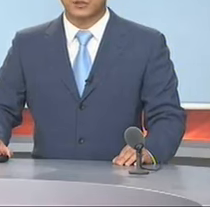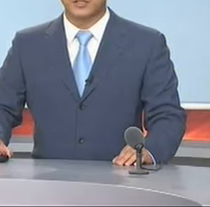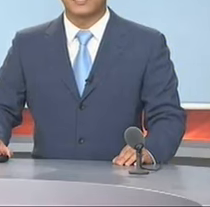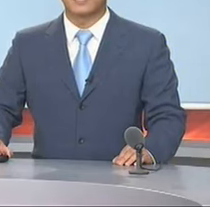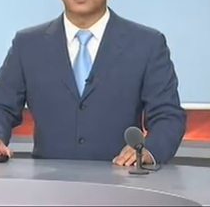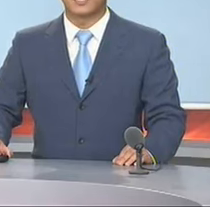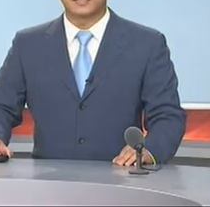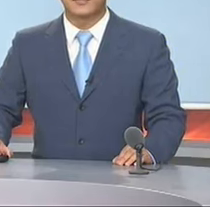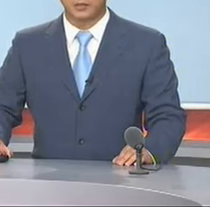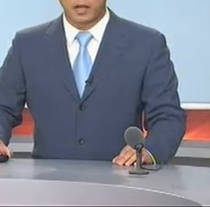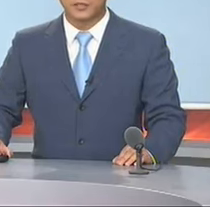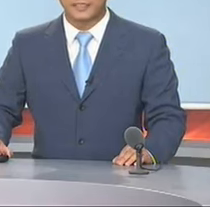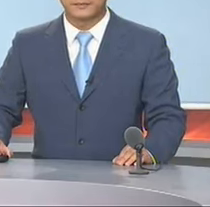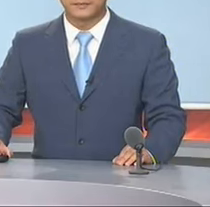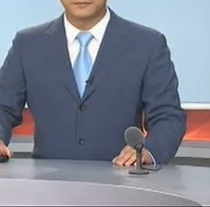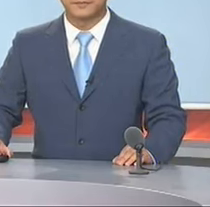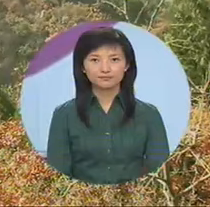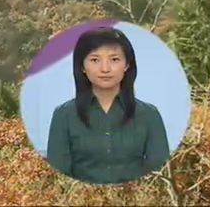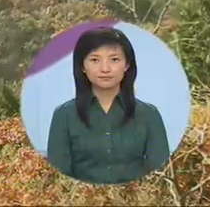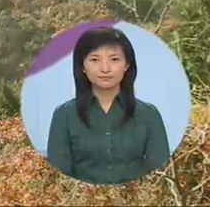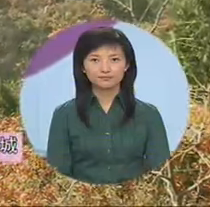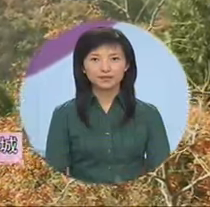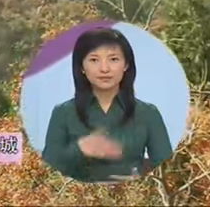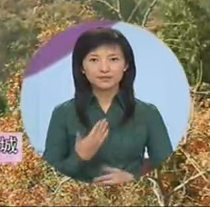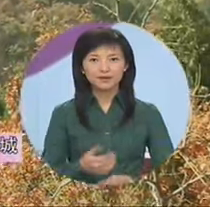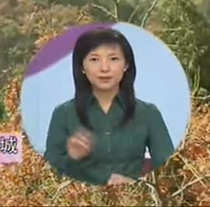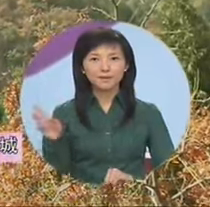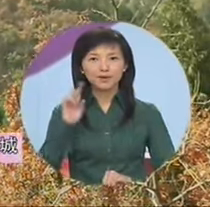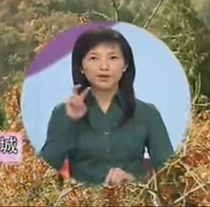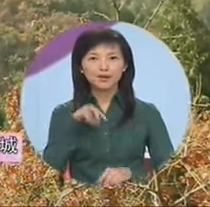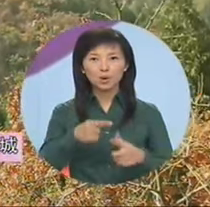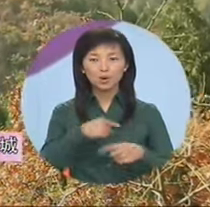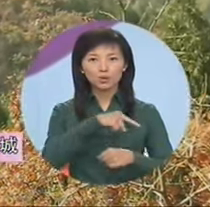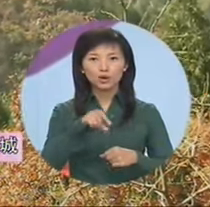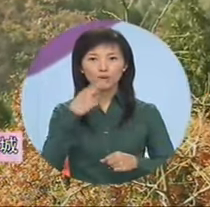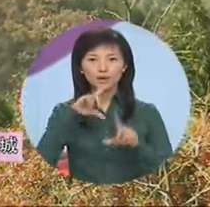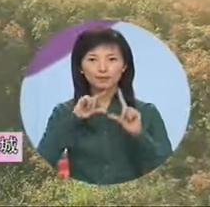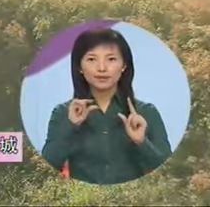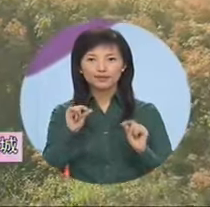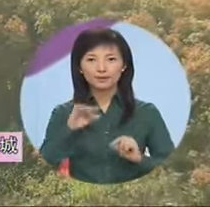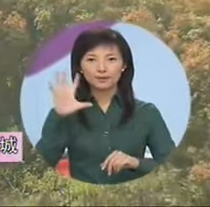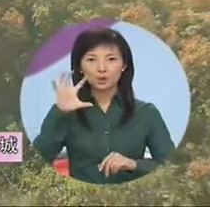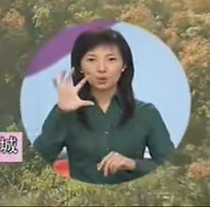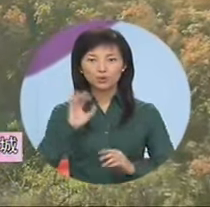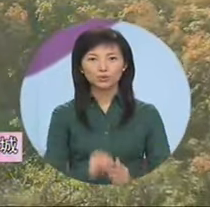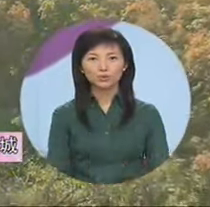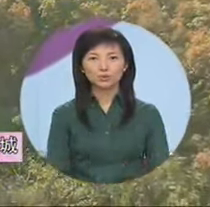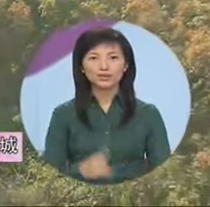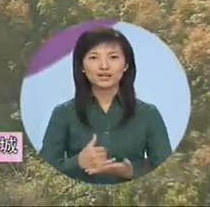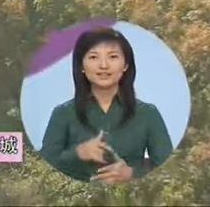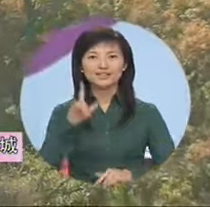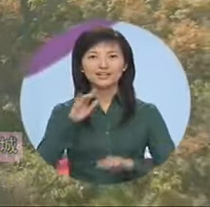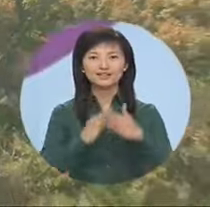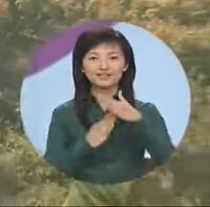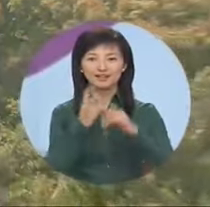观赏景区进入了客流高峰期。 目前百望山公园的红叶变色率为55%，站在山顶